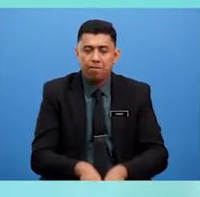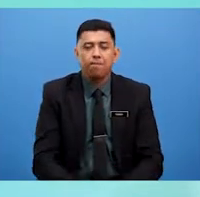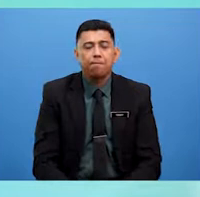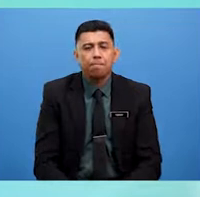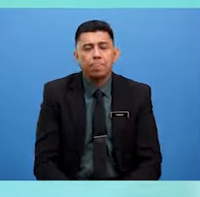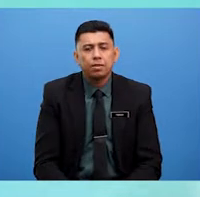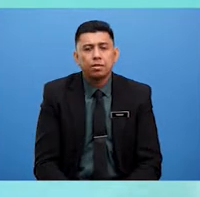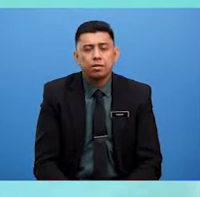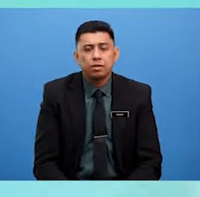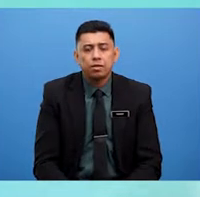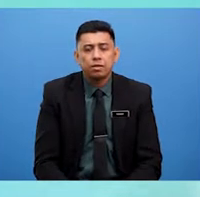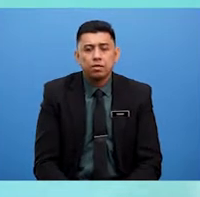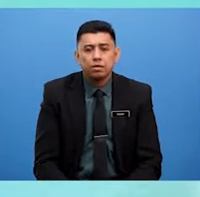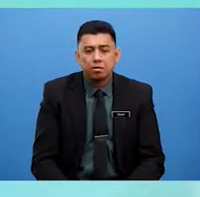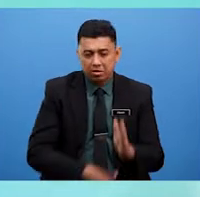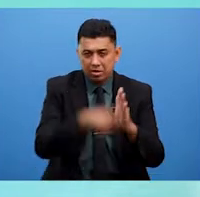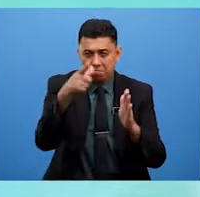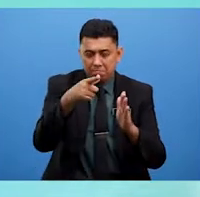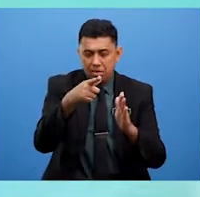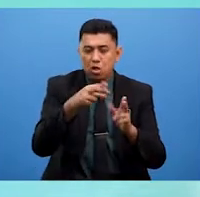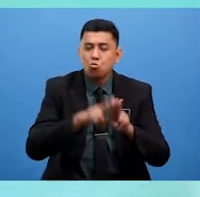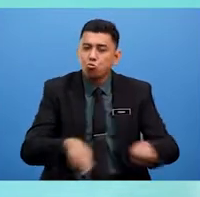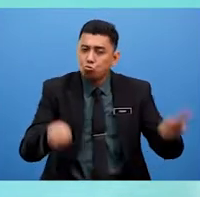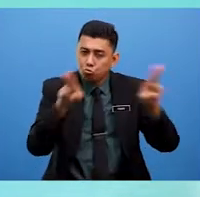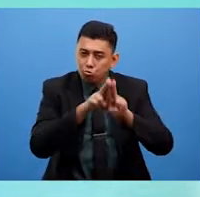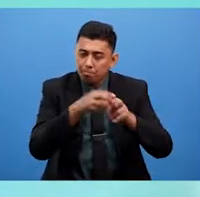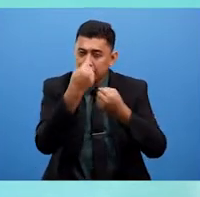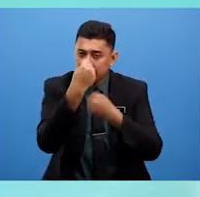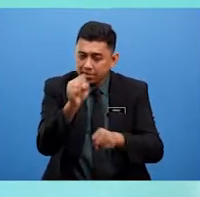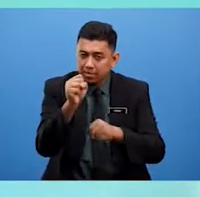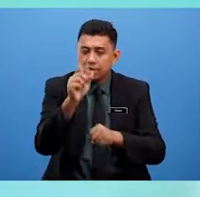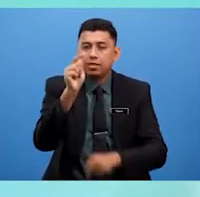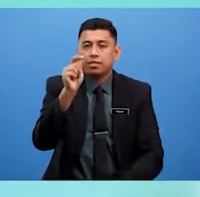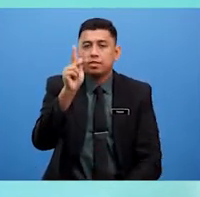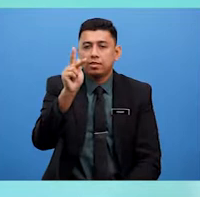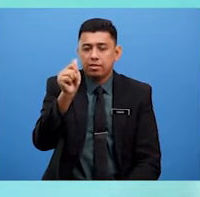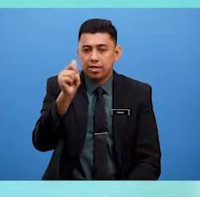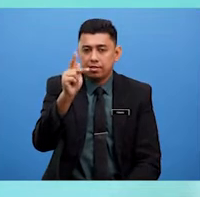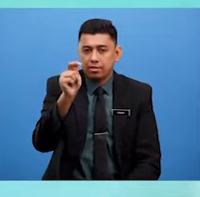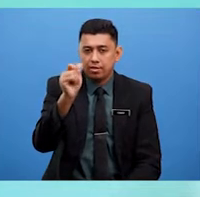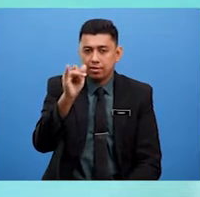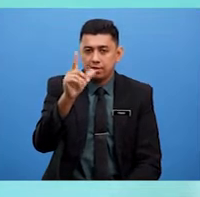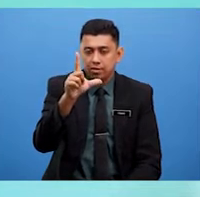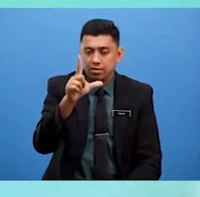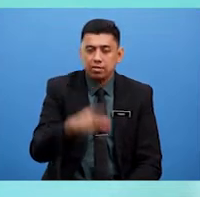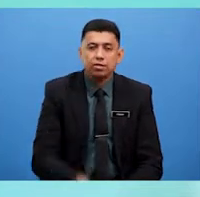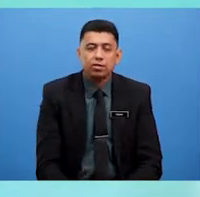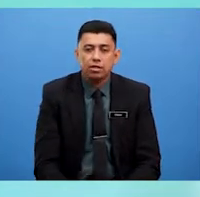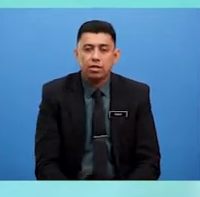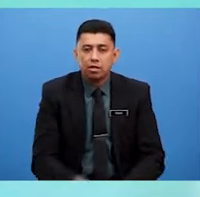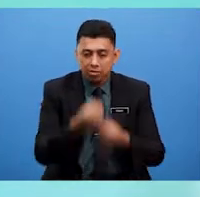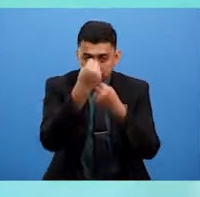kerana profil psikologi atlet lebih diutamakan daripada persediaan taktikal. Dan yang terakhir